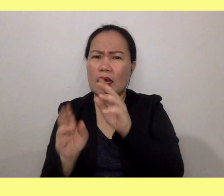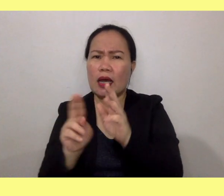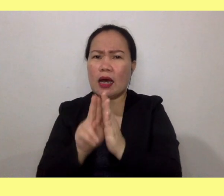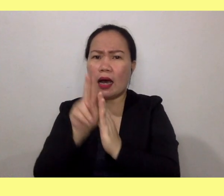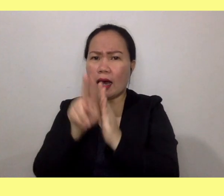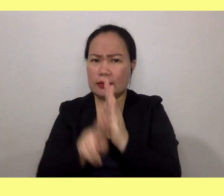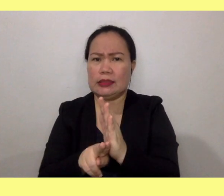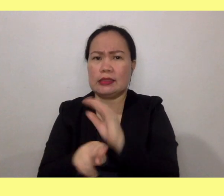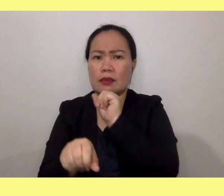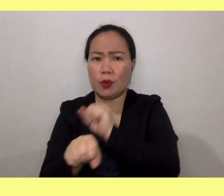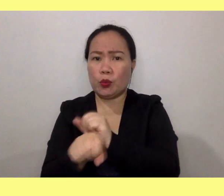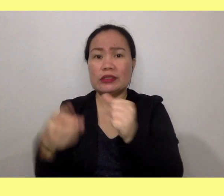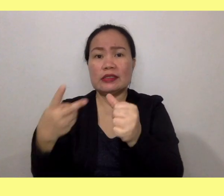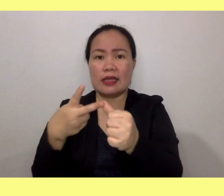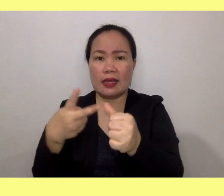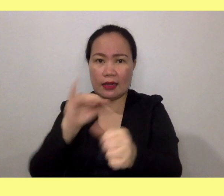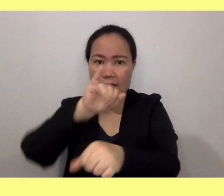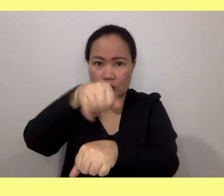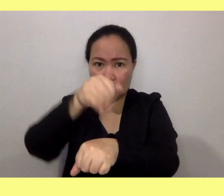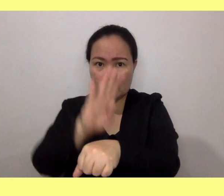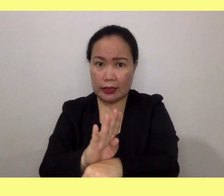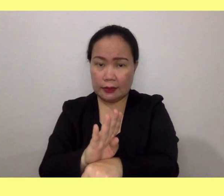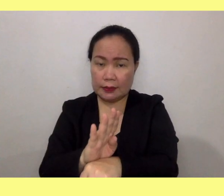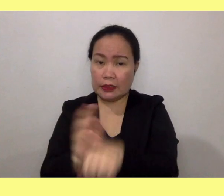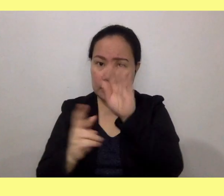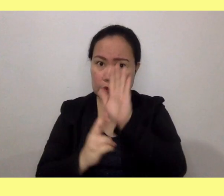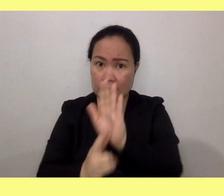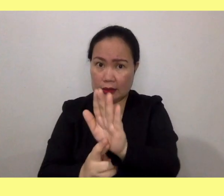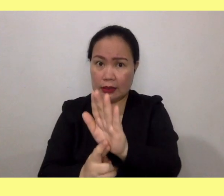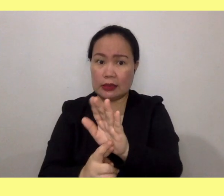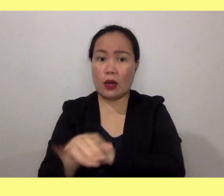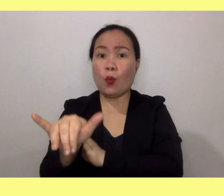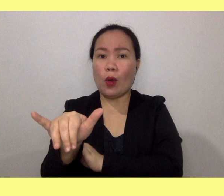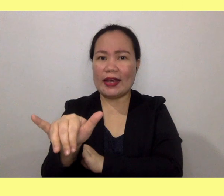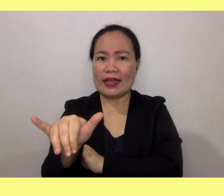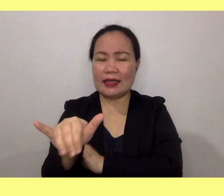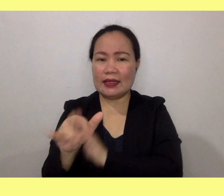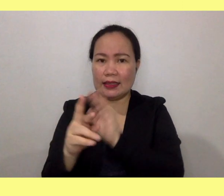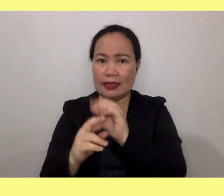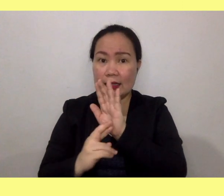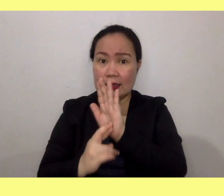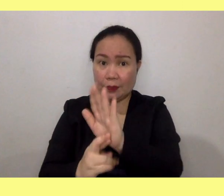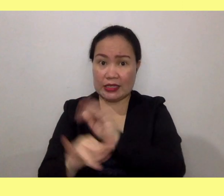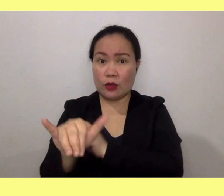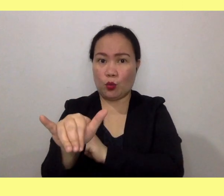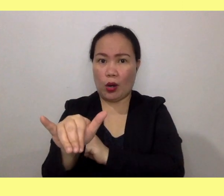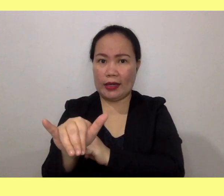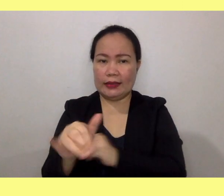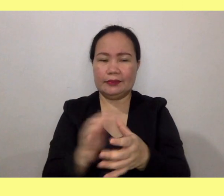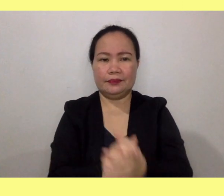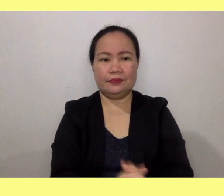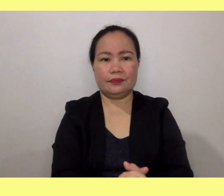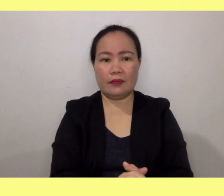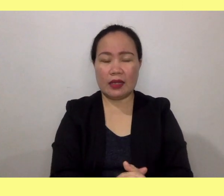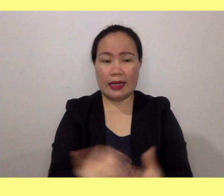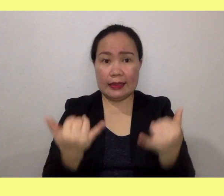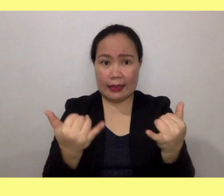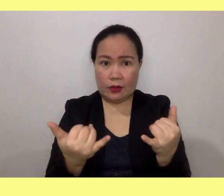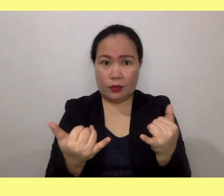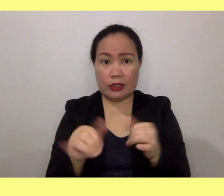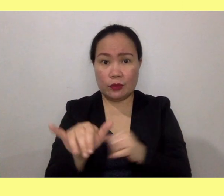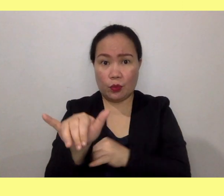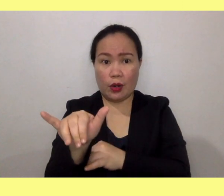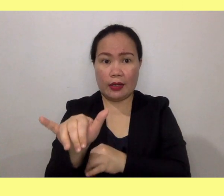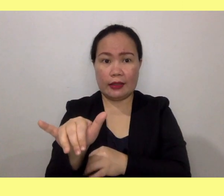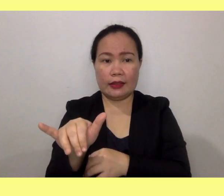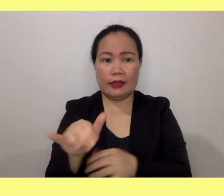siya magtatrabaho doon sa second job niya na i-represent natin as Y. Now, etong Y